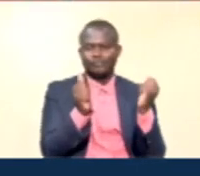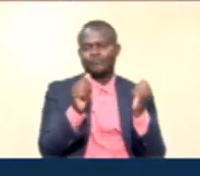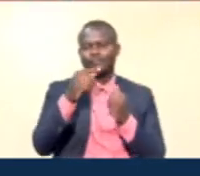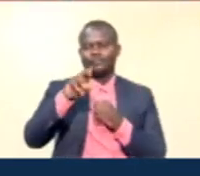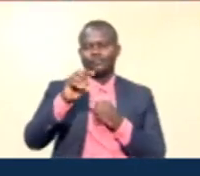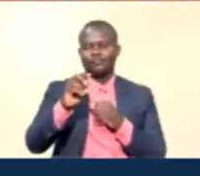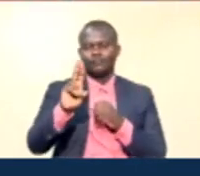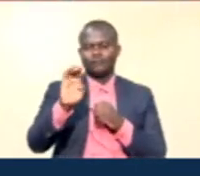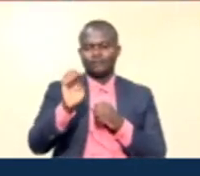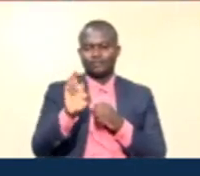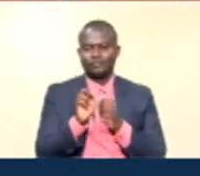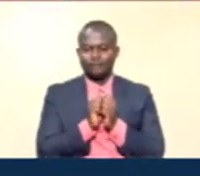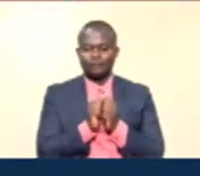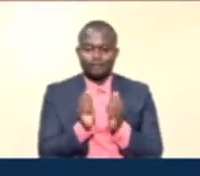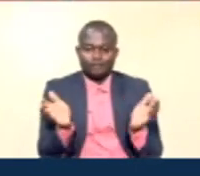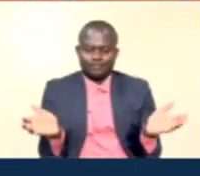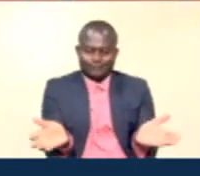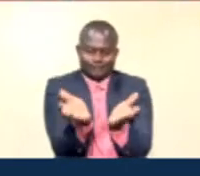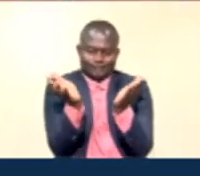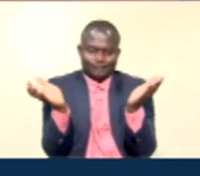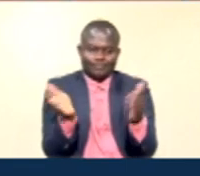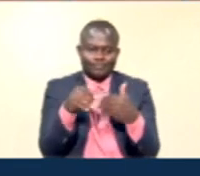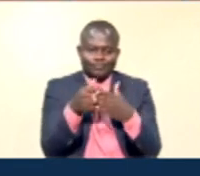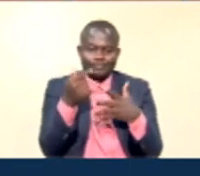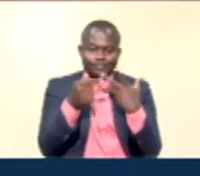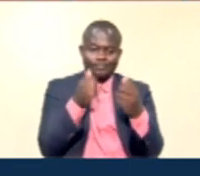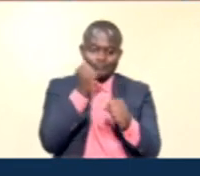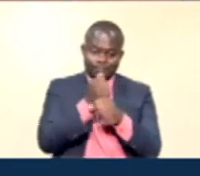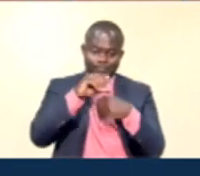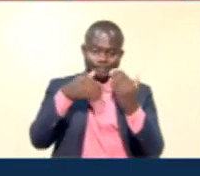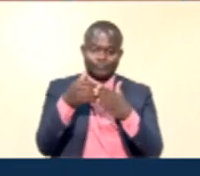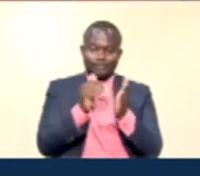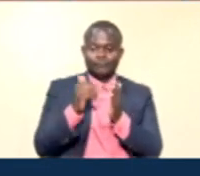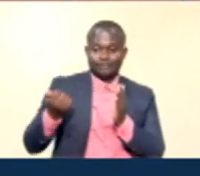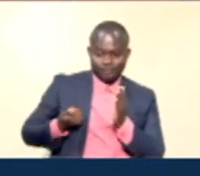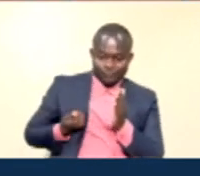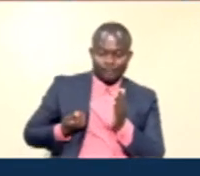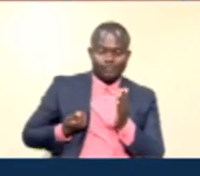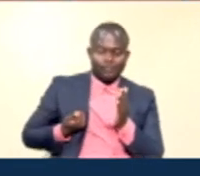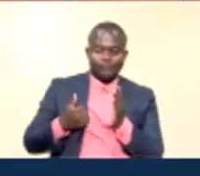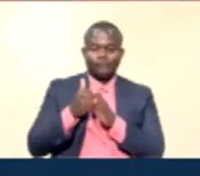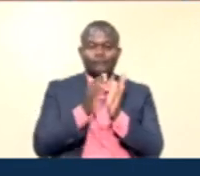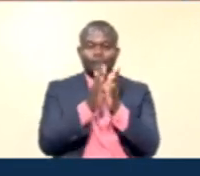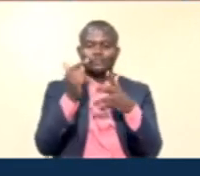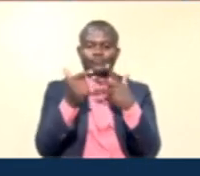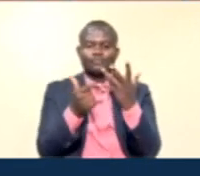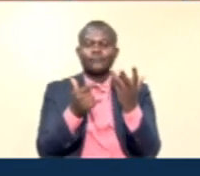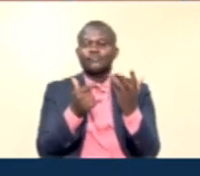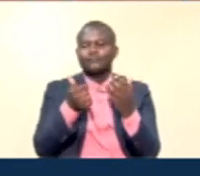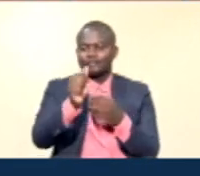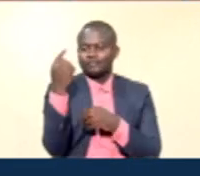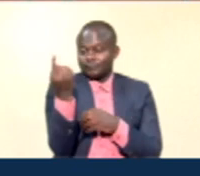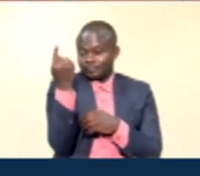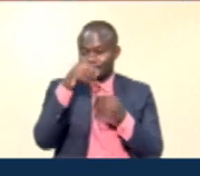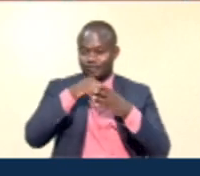producer yanteye imbaraga kwanza ibintu akora ari n'umukobwa muri rusange ni ibintu ni nawe wenyine